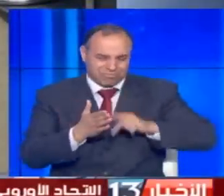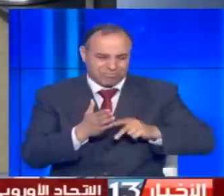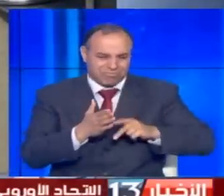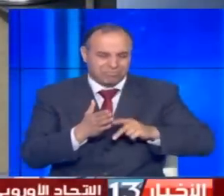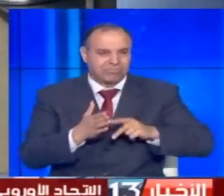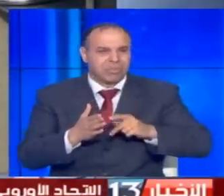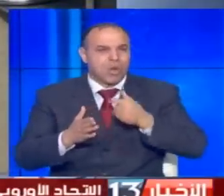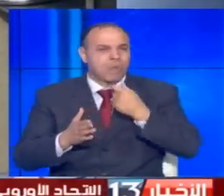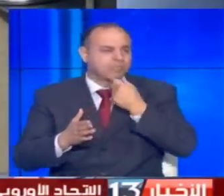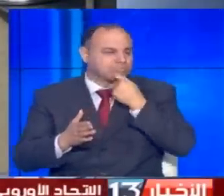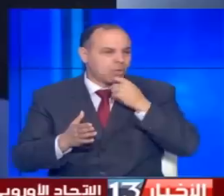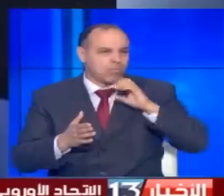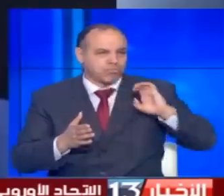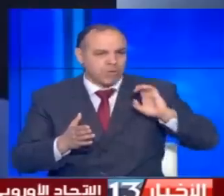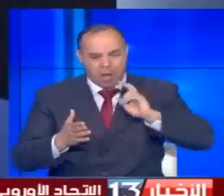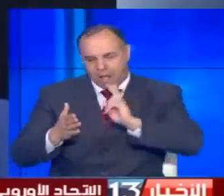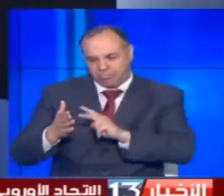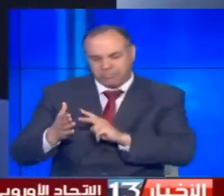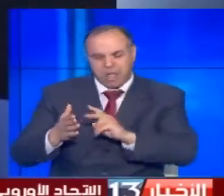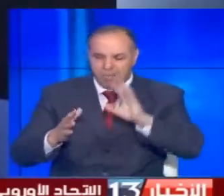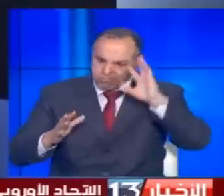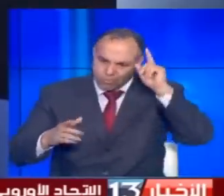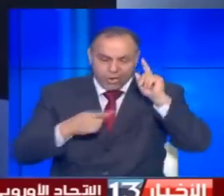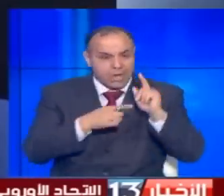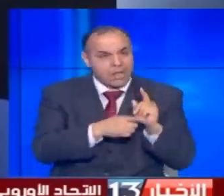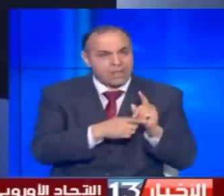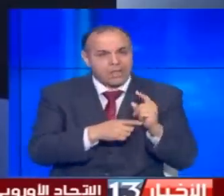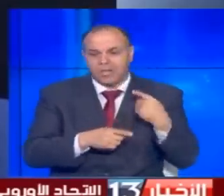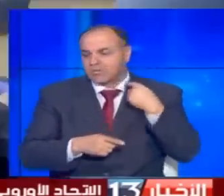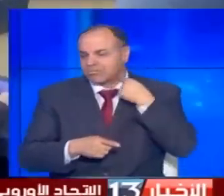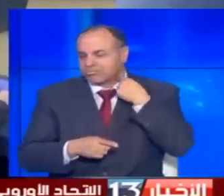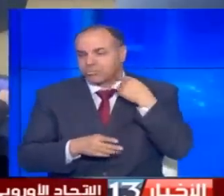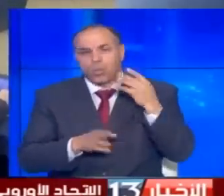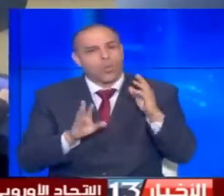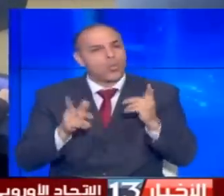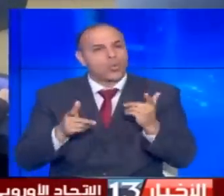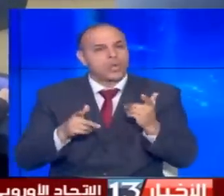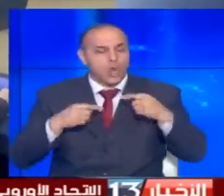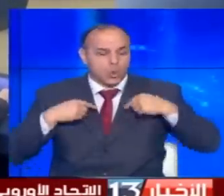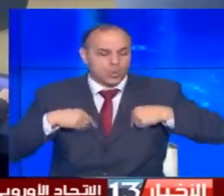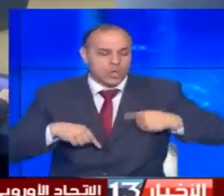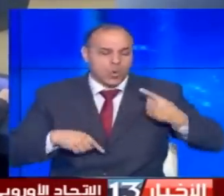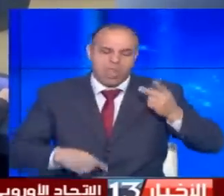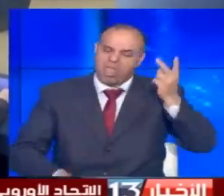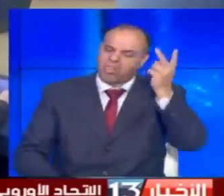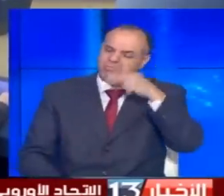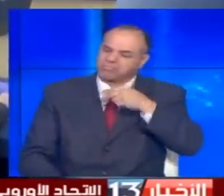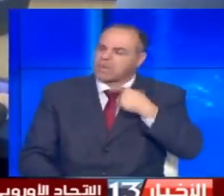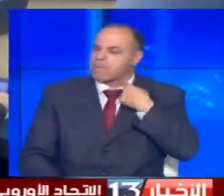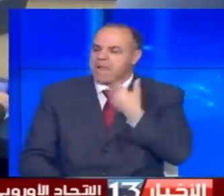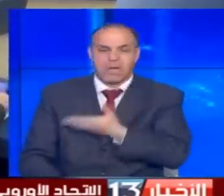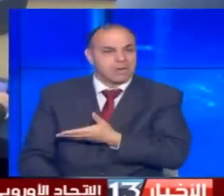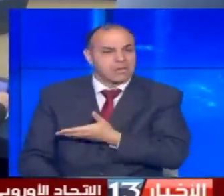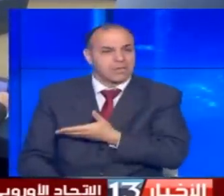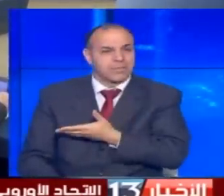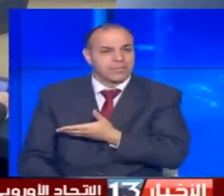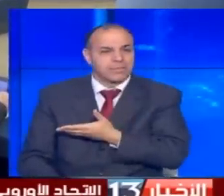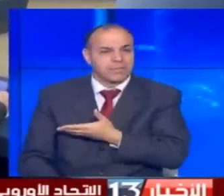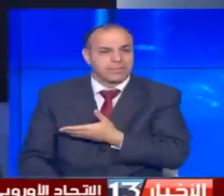لندن وبروكسيل حول بريكسل والذي اعتبر هزيمه تاريخيه لرئيسه الوزراء البريطانيه تيريزا ماي